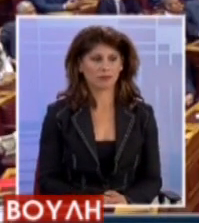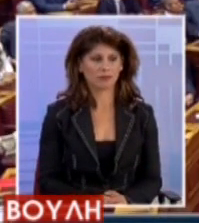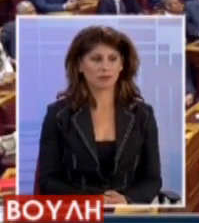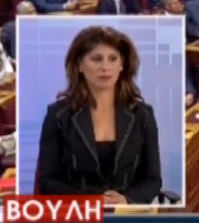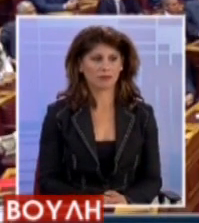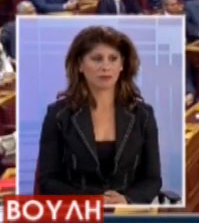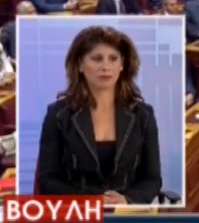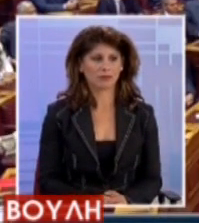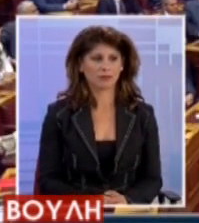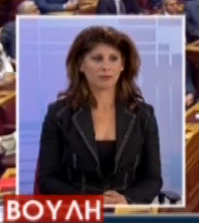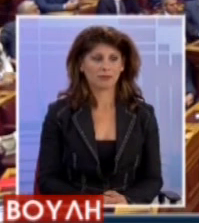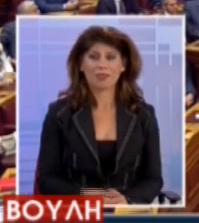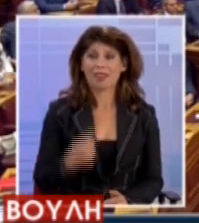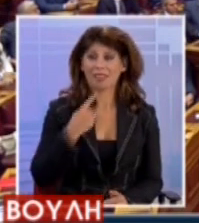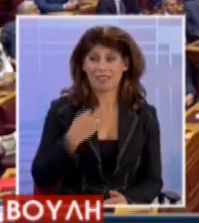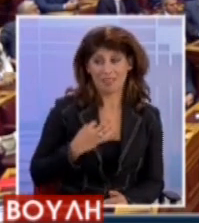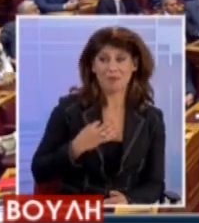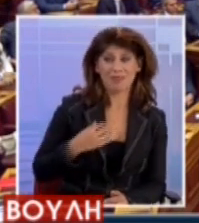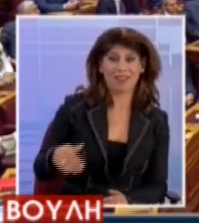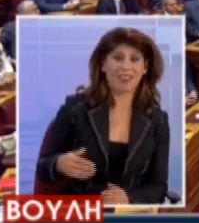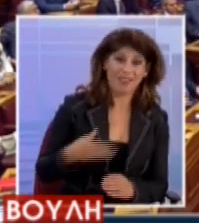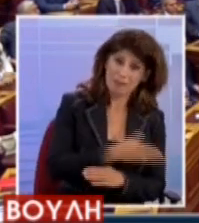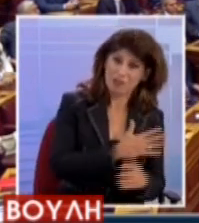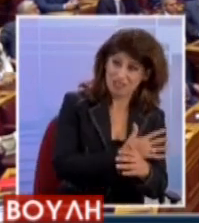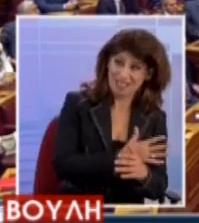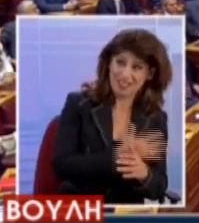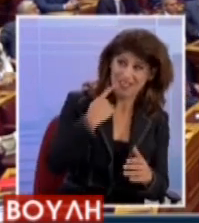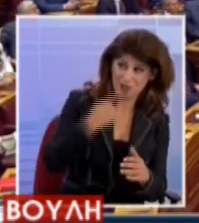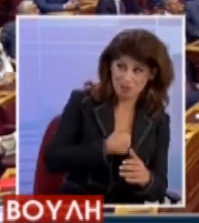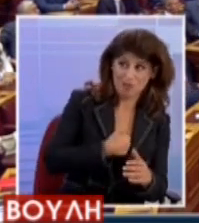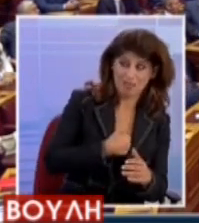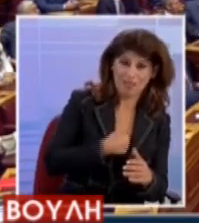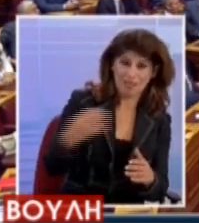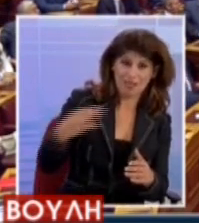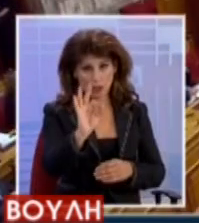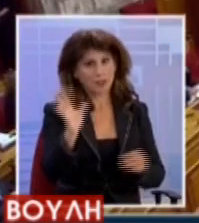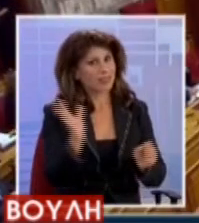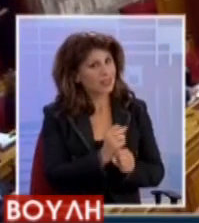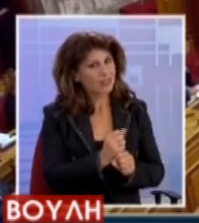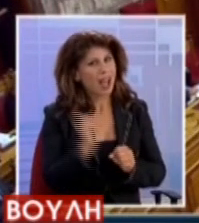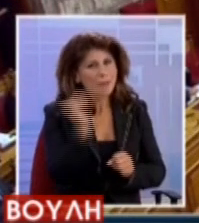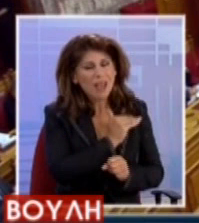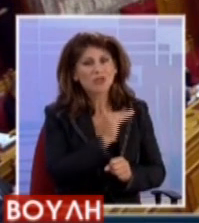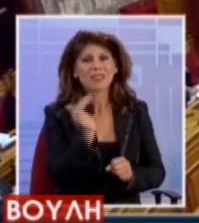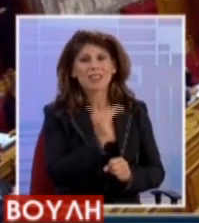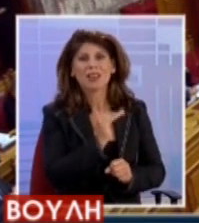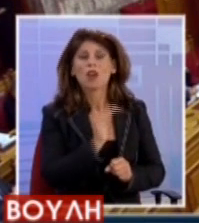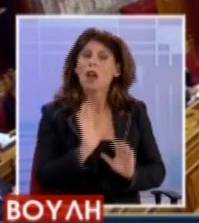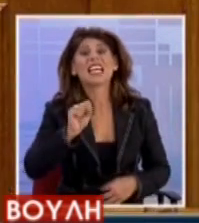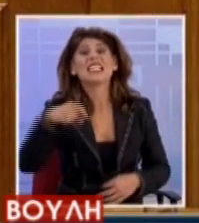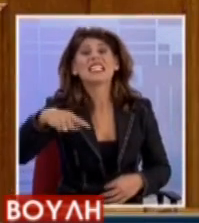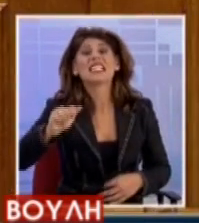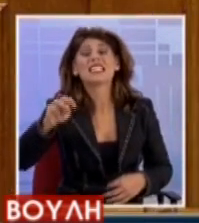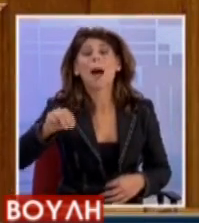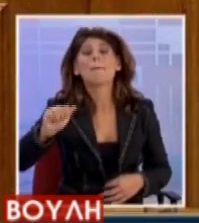Να πάω στο εισαγγελέα, θα μου πείτε. Θα μου πείτε να πάω στο εισαγγελέα. Λοιπόν, έτσι φτάσαμε, κύριε